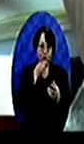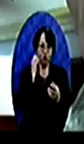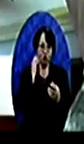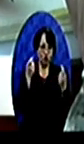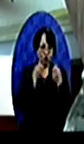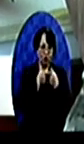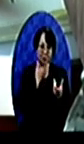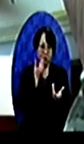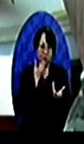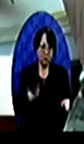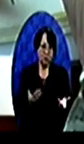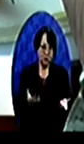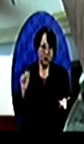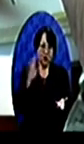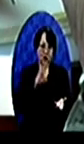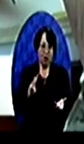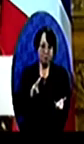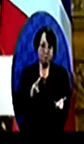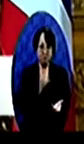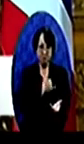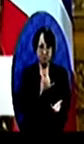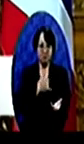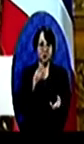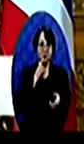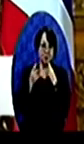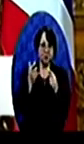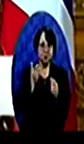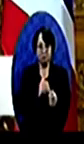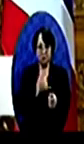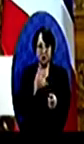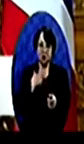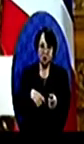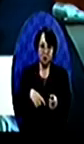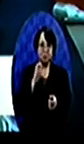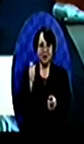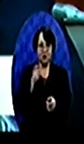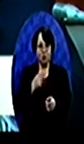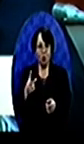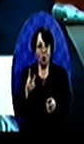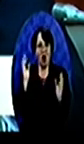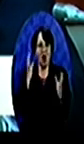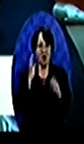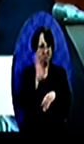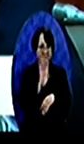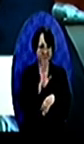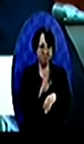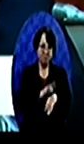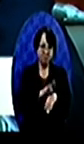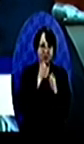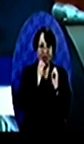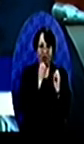суурийгч арсан намын зөвлөлийн удирдлага болон гишүүн баасан хүү нар илэрхийлээд байна. Өнөөдөр орж ирж байгаа үндсэн хуулийн